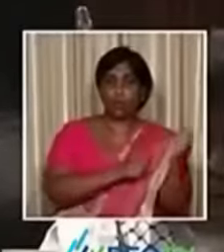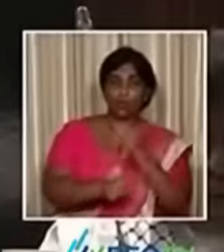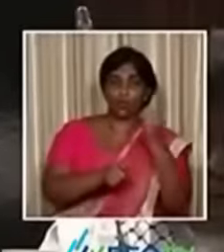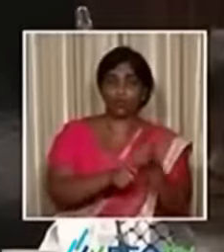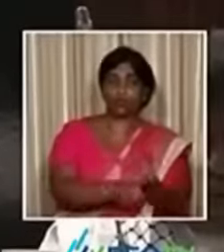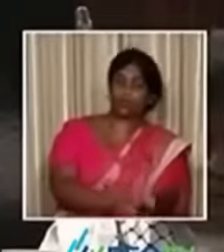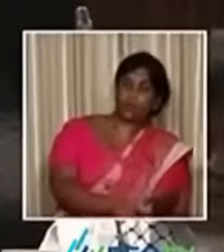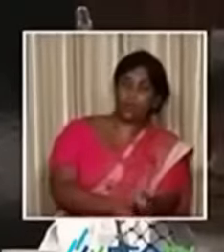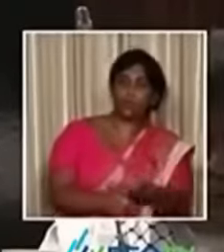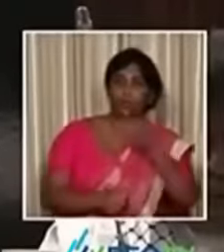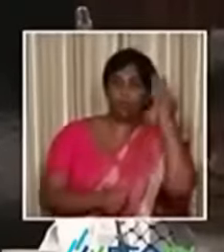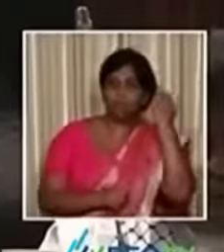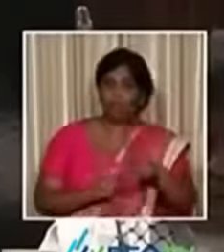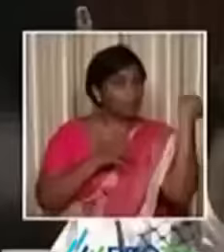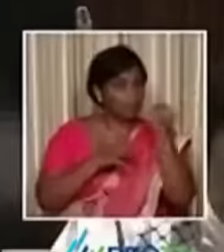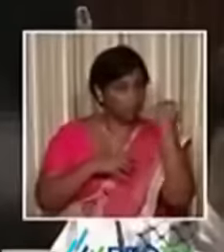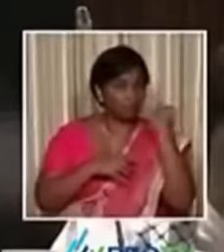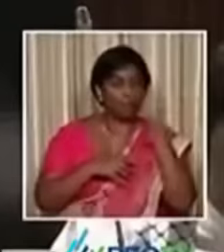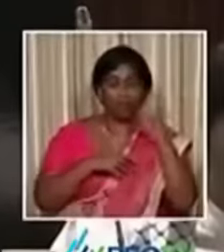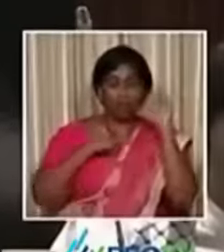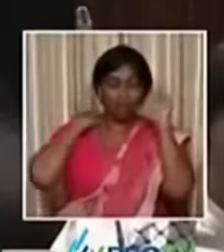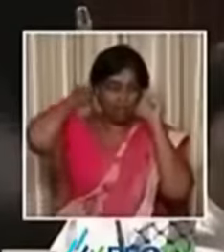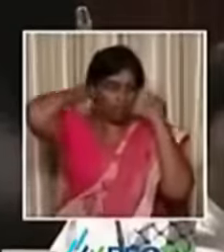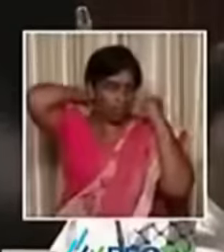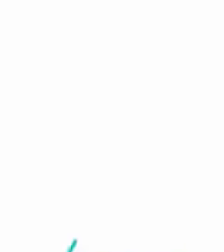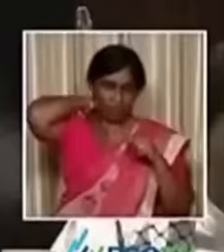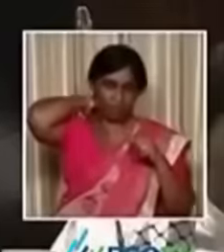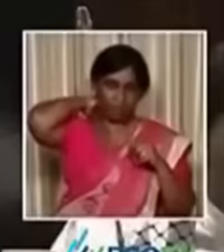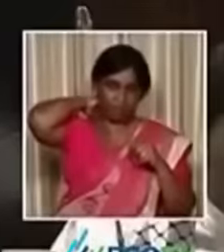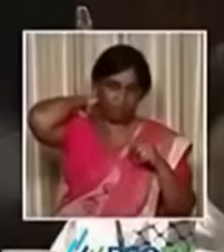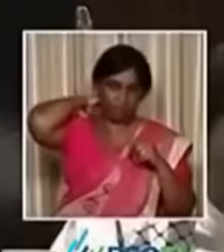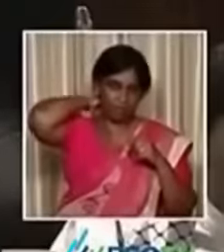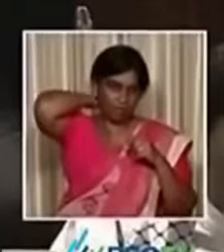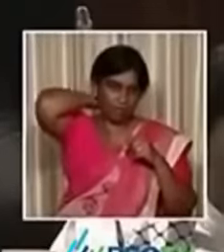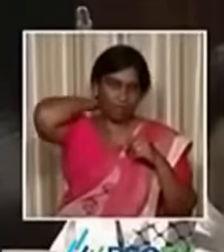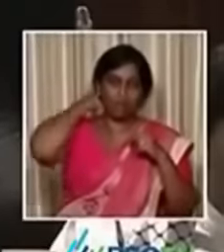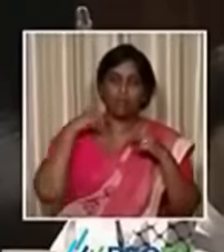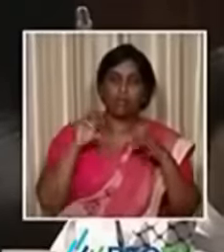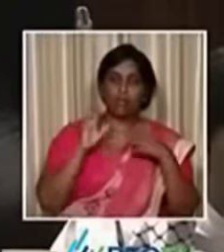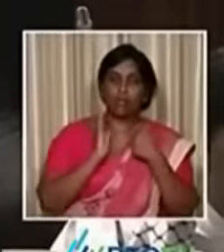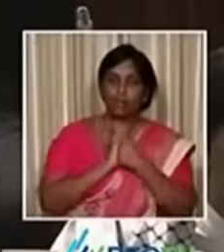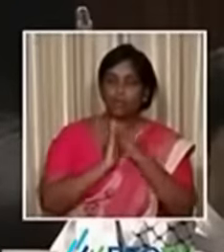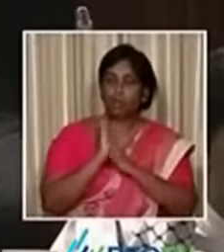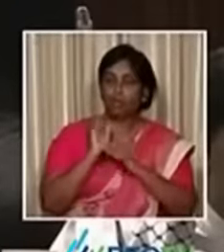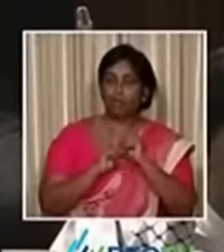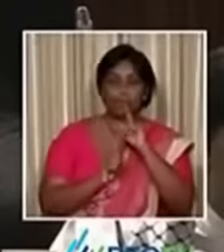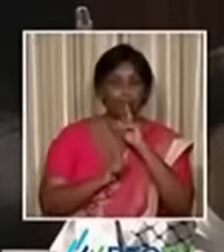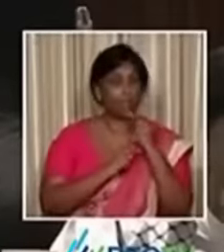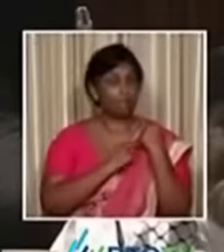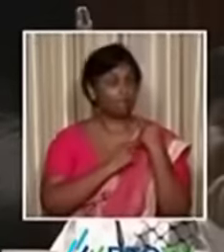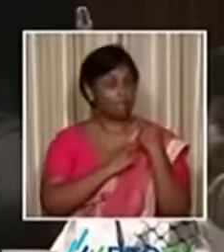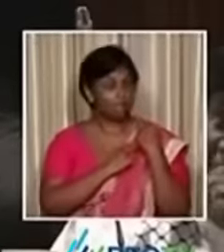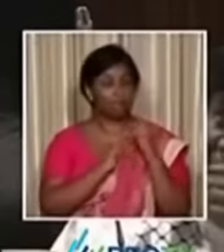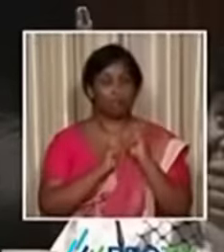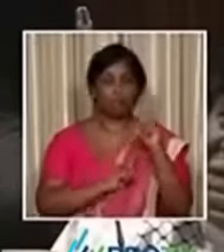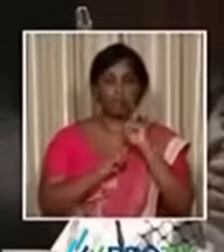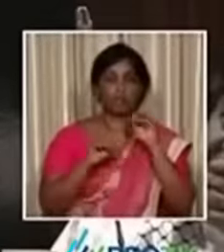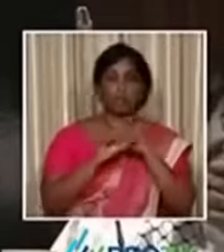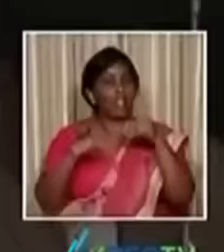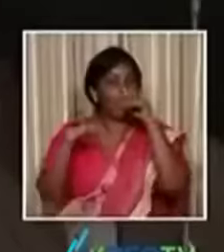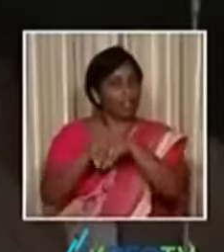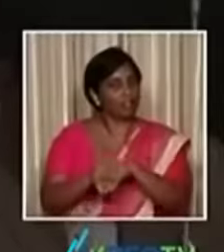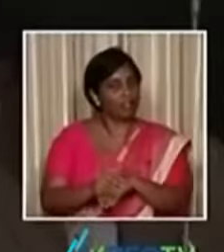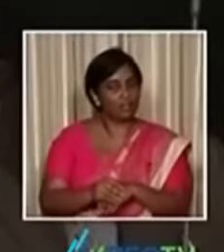ගහලා මරා දාපු කතාවක් තමයි අපට කතා කරන්න වෙලා තිබෙන්නේ. ගරු අමාත්‍යතුමියට අපි කියන්නේ වගකීමෙන් පාර්ලිමේන්තුවට අපිට උත්තර